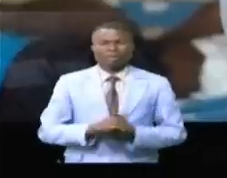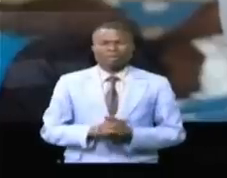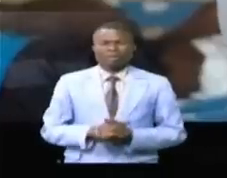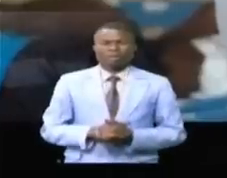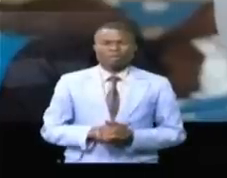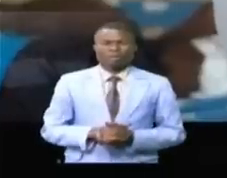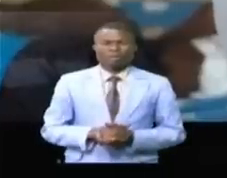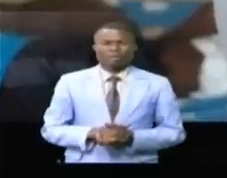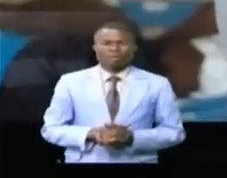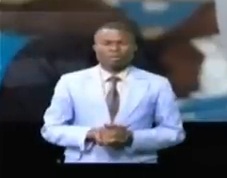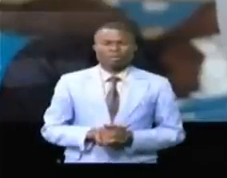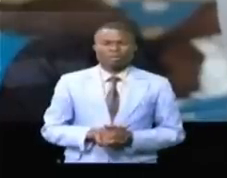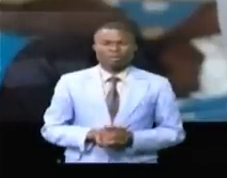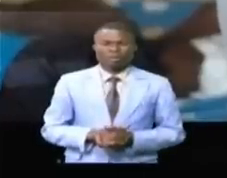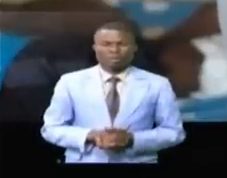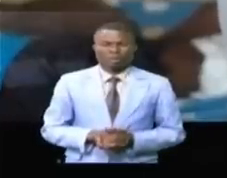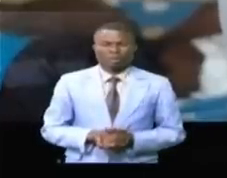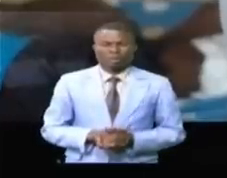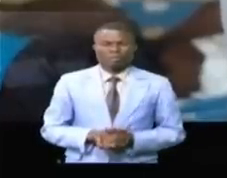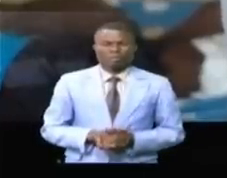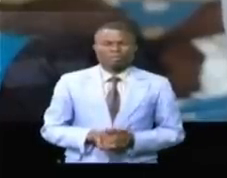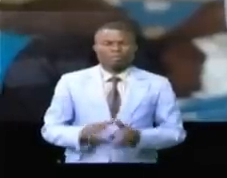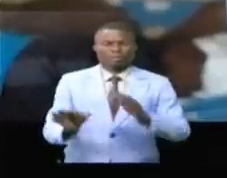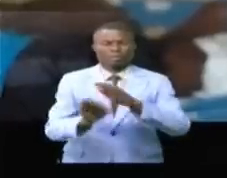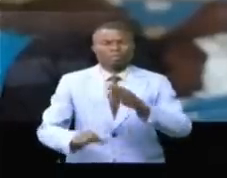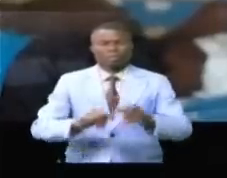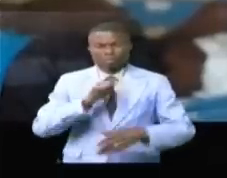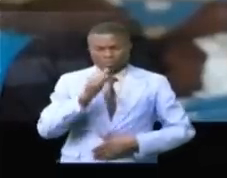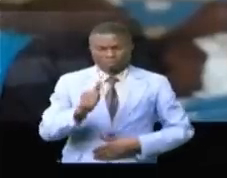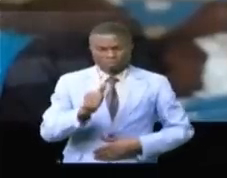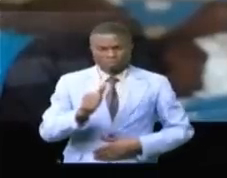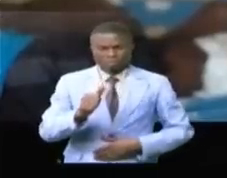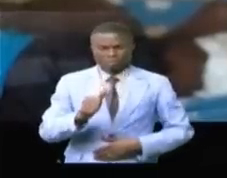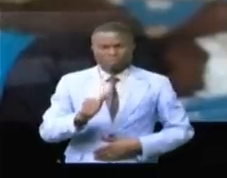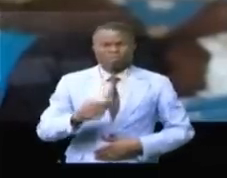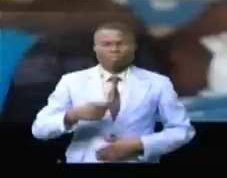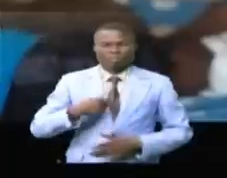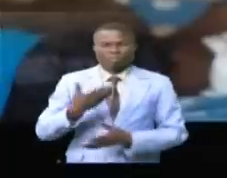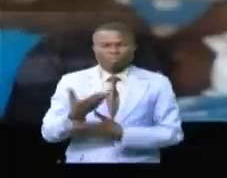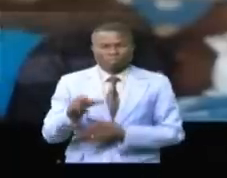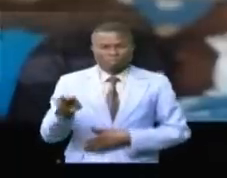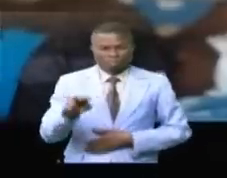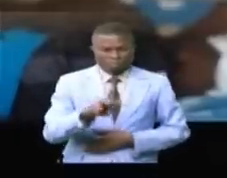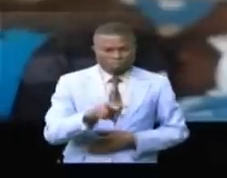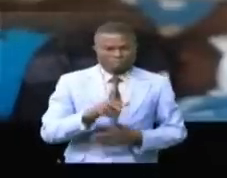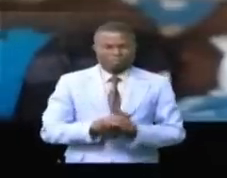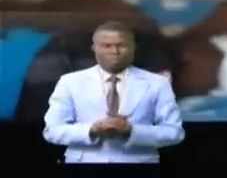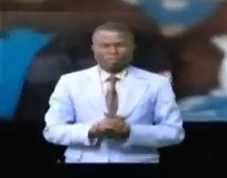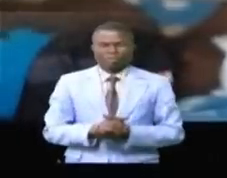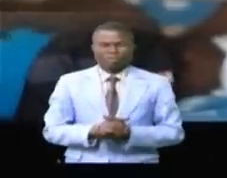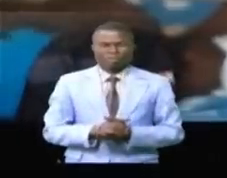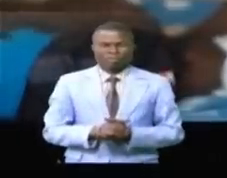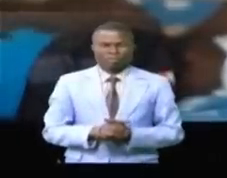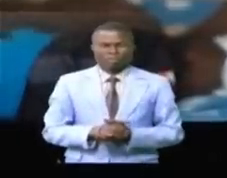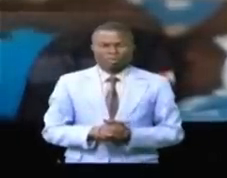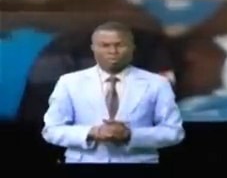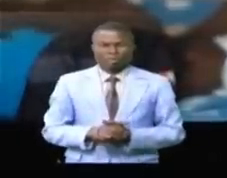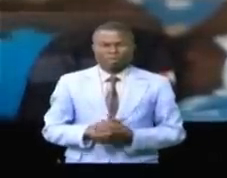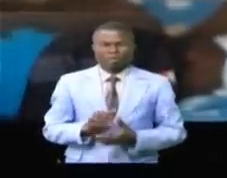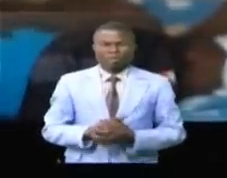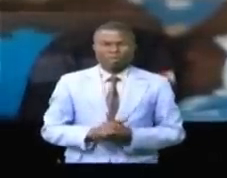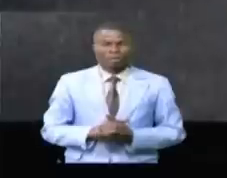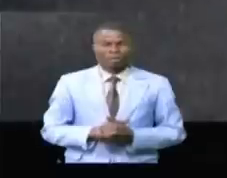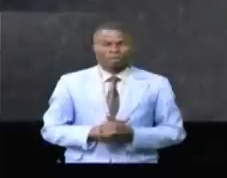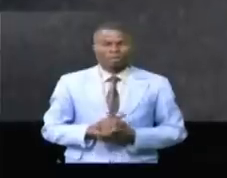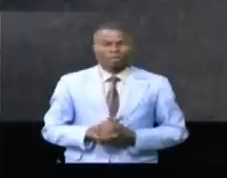enfants qui ne sont pas de la fondation, j'aimerais aussi qu'ils puissent participer comme moi aussi. Ça